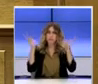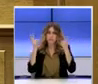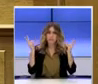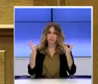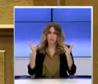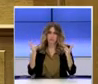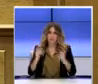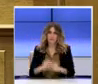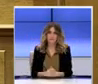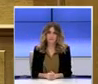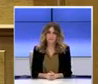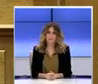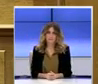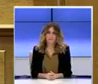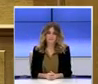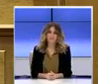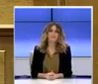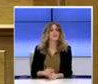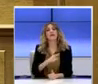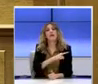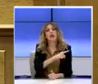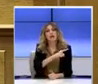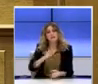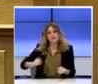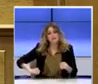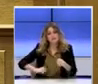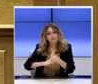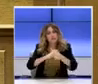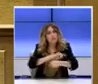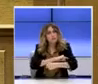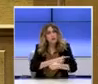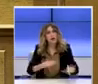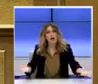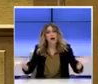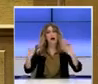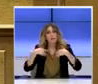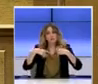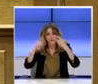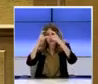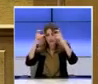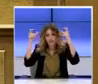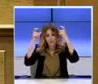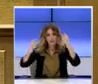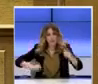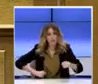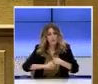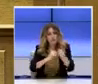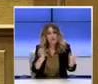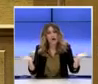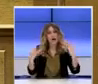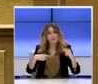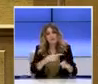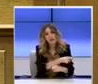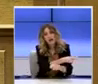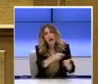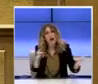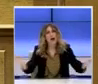τρόπο στους γιατρούς και τους νοσηλευτές που σηκώνουν το μεγαλύτερο βάρος της